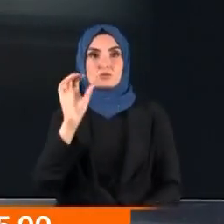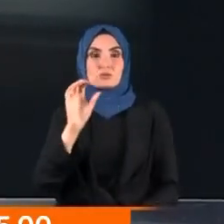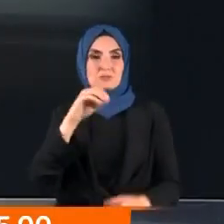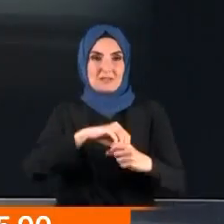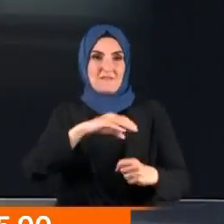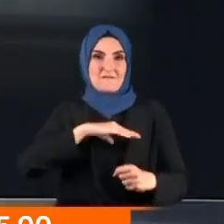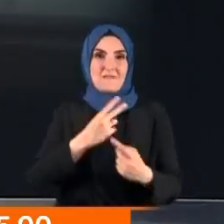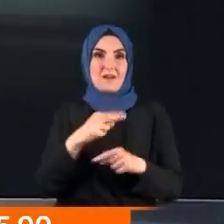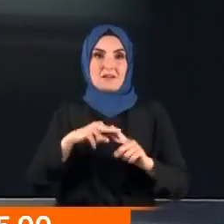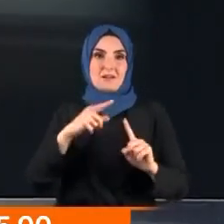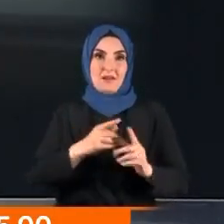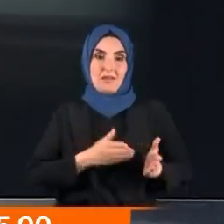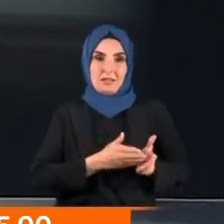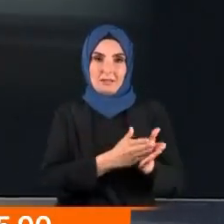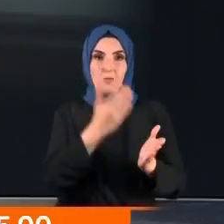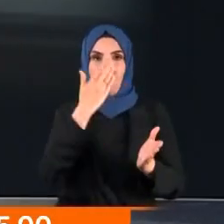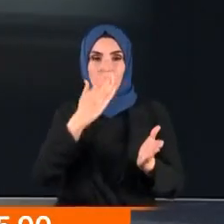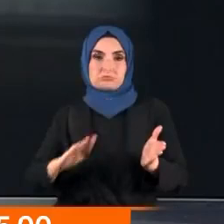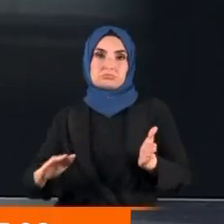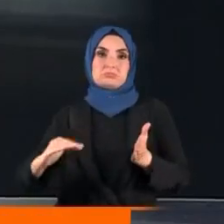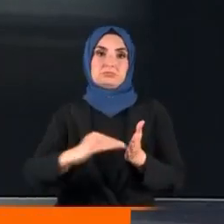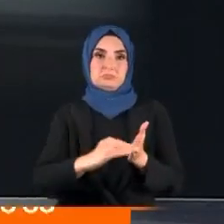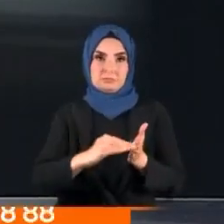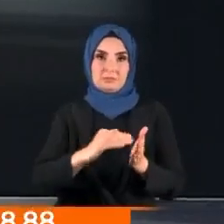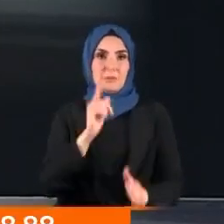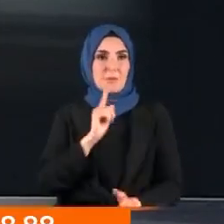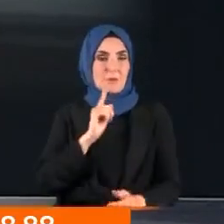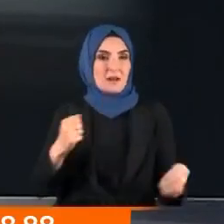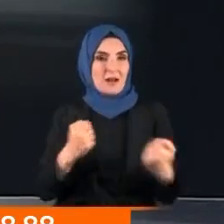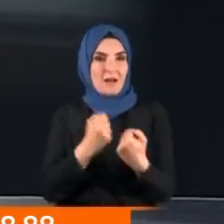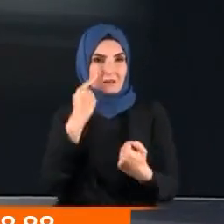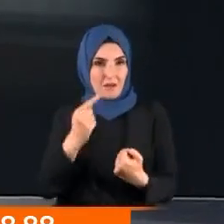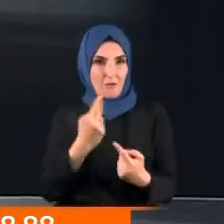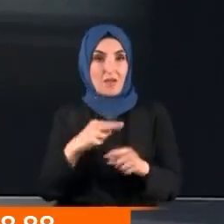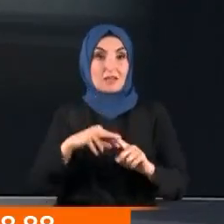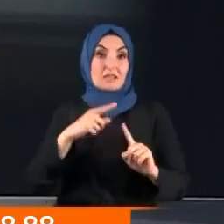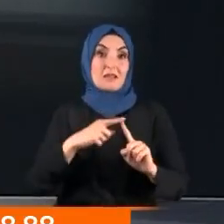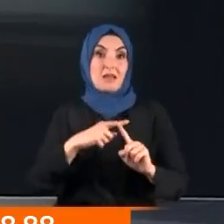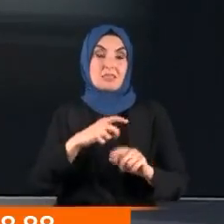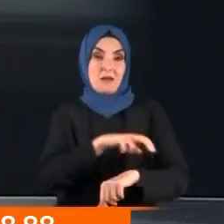Muhtemel bir faciayı yat kaptanının son anda yaptığı manevra önledi. O anlar yatın güvenlik kamerasına da yansıdı.